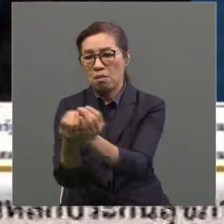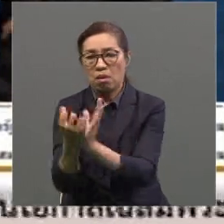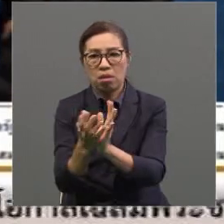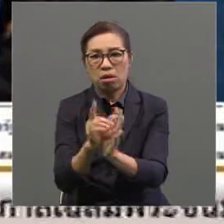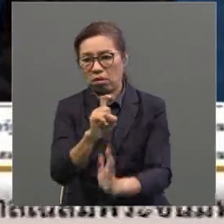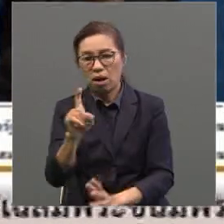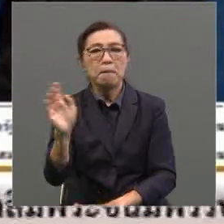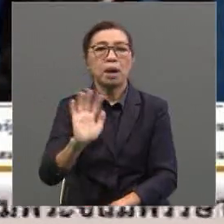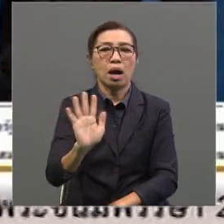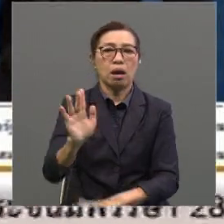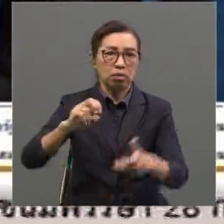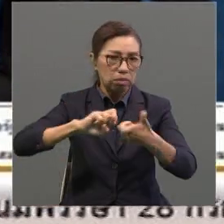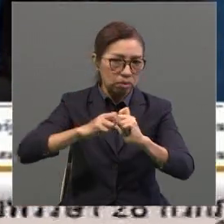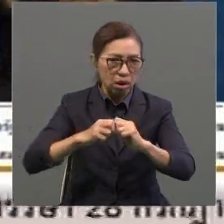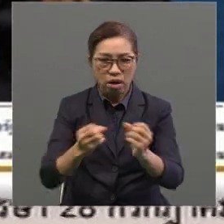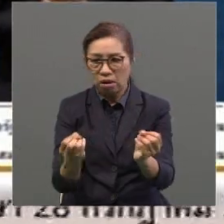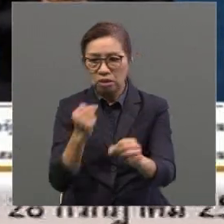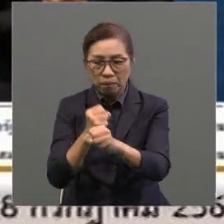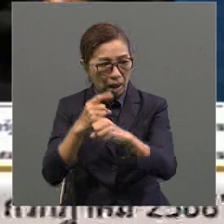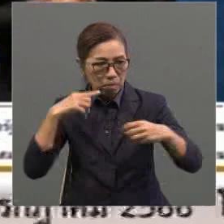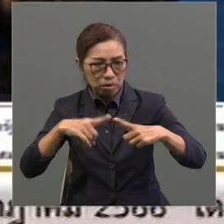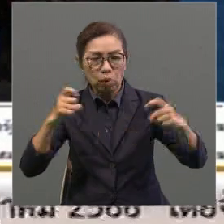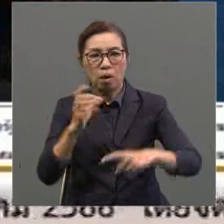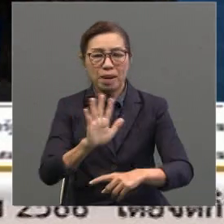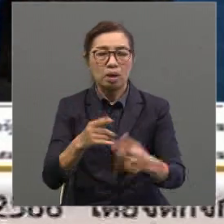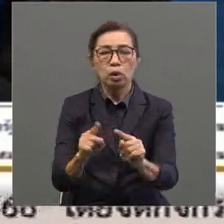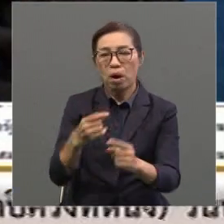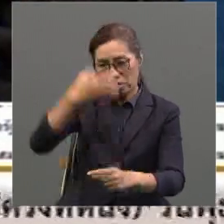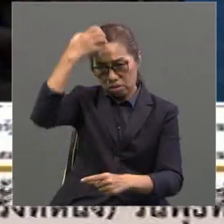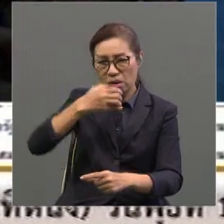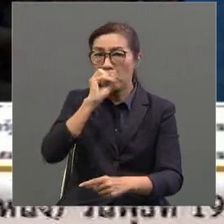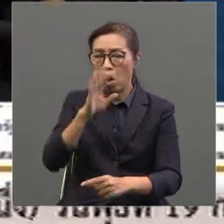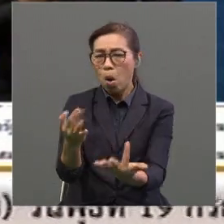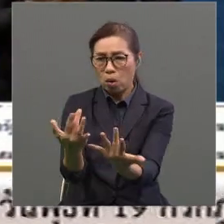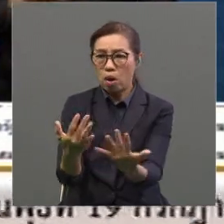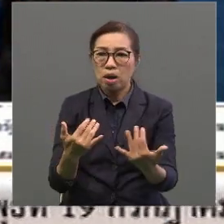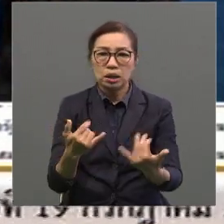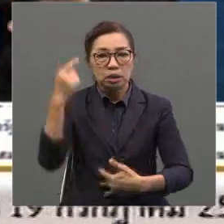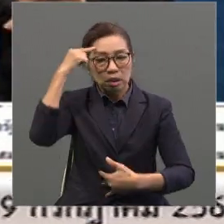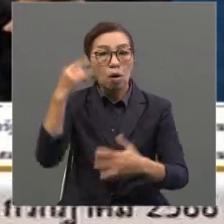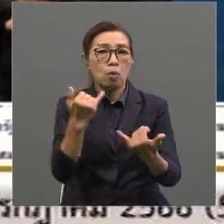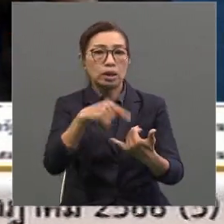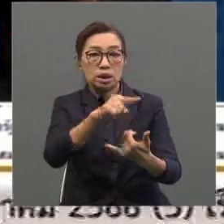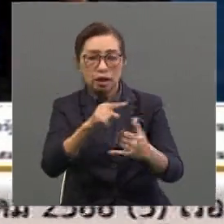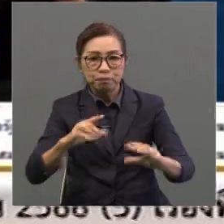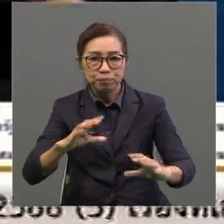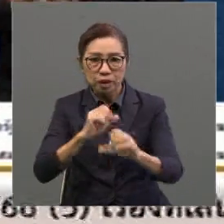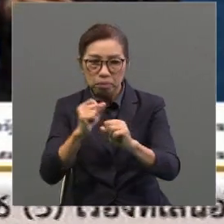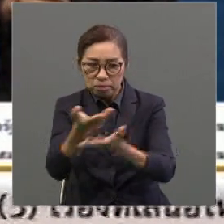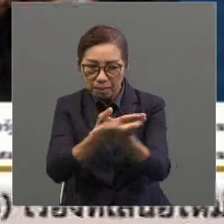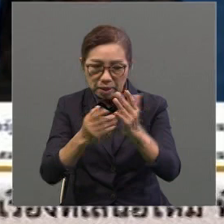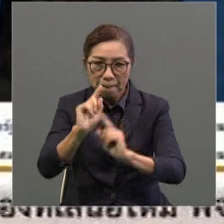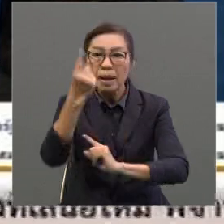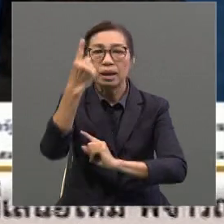หรือว่ามีข้อขัดแย้งในการปฏิบัติซึ่งตนเองเนี่ยขอเวลาก่อนเชื่อว่าภายในวันนี้แหละอาจจะมีการประเมินสถานการณ์ได้นะคะ